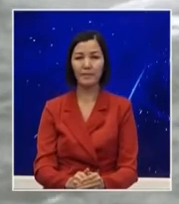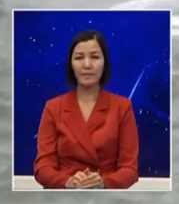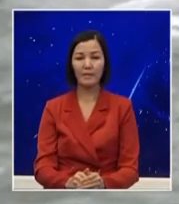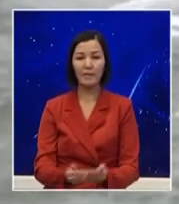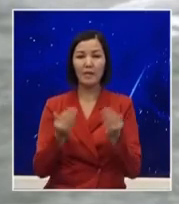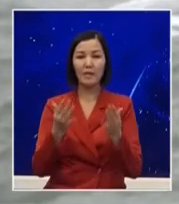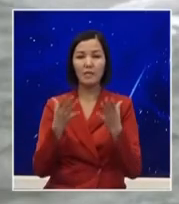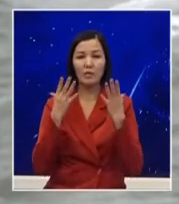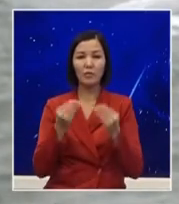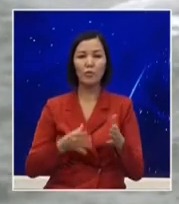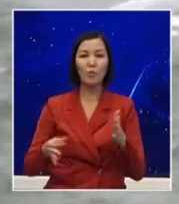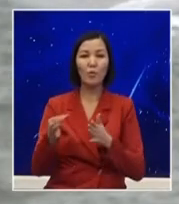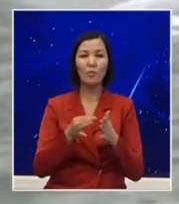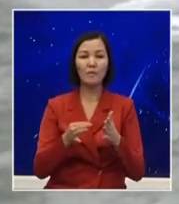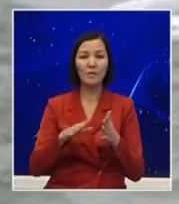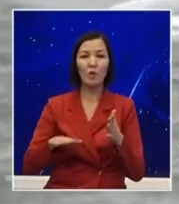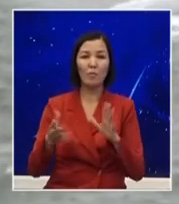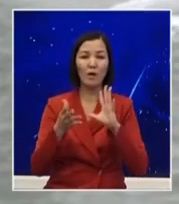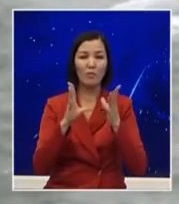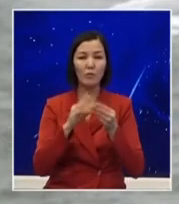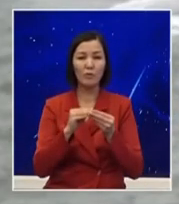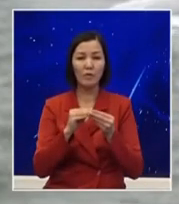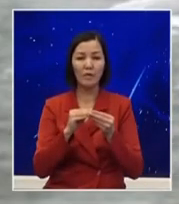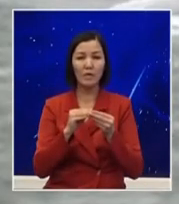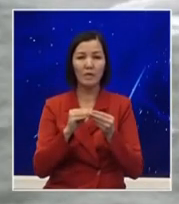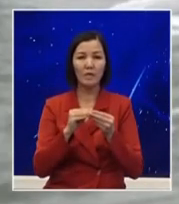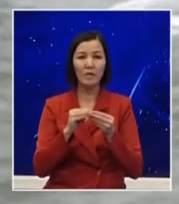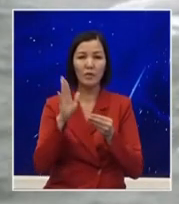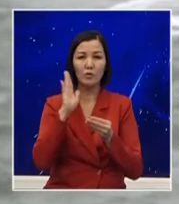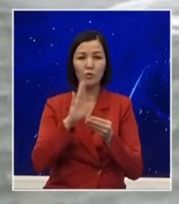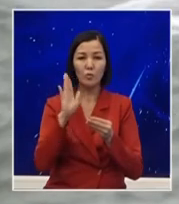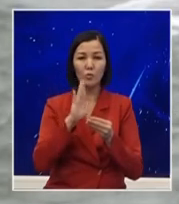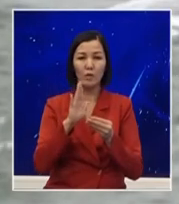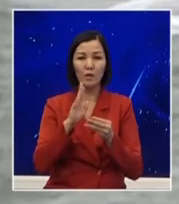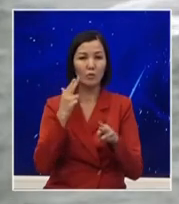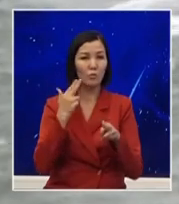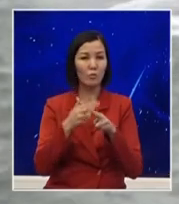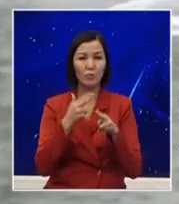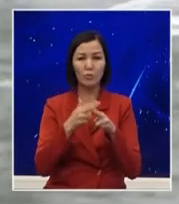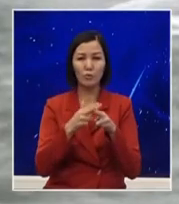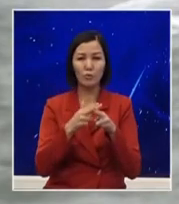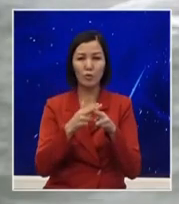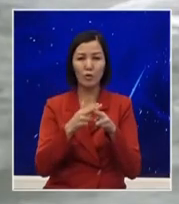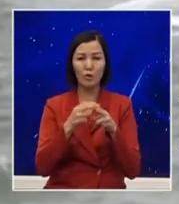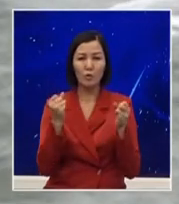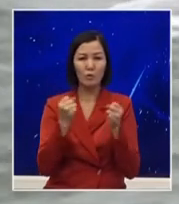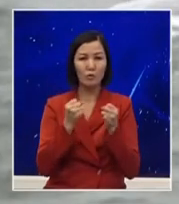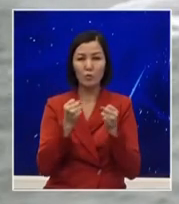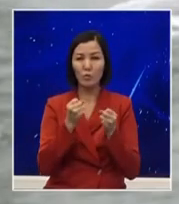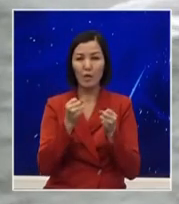Қазіргі таңда облыстың аумағында әлі су мен көлдерде мұз құрсауы тұрған жоқ әлі.